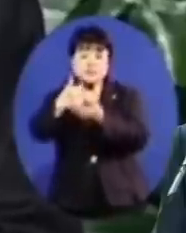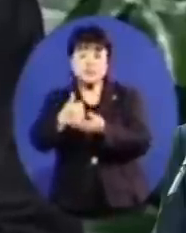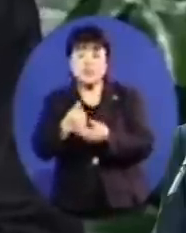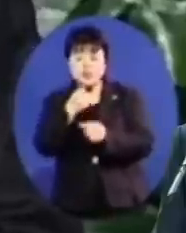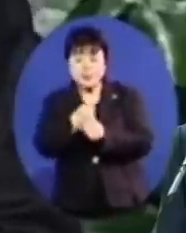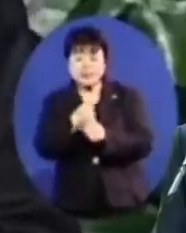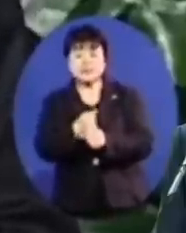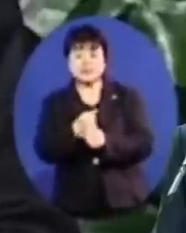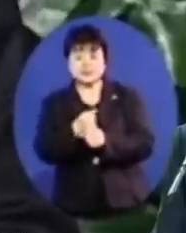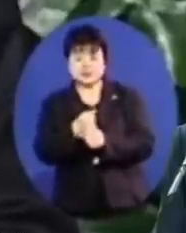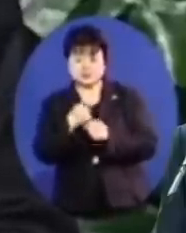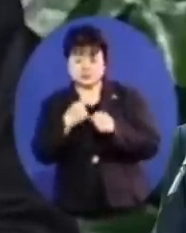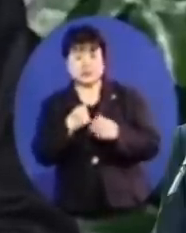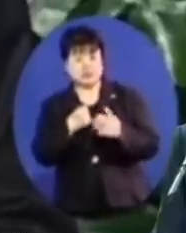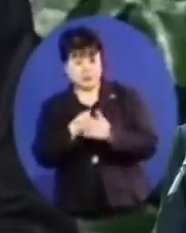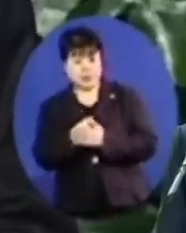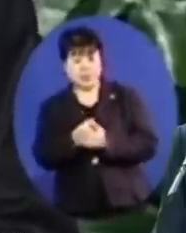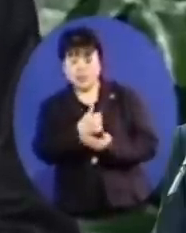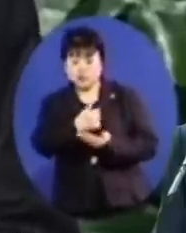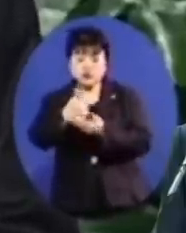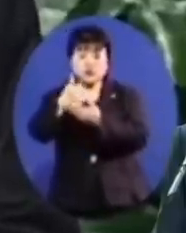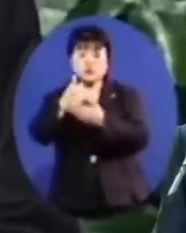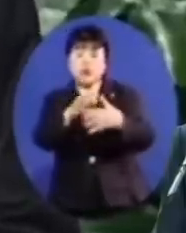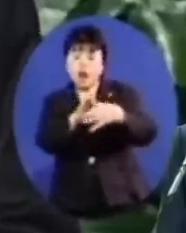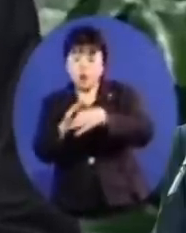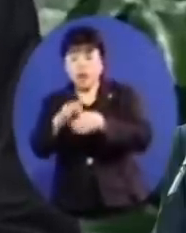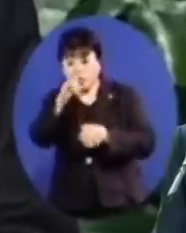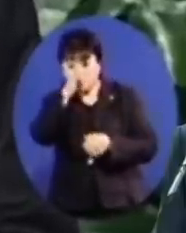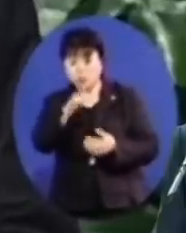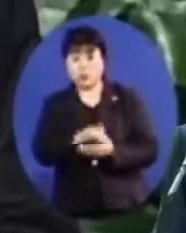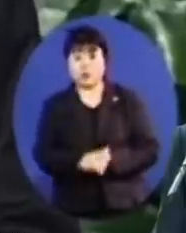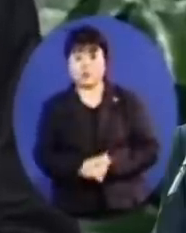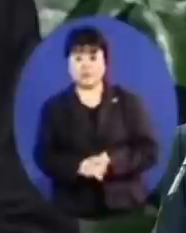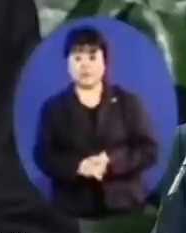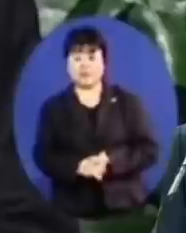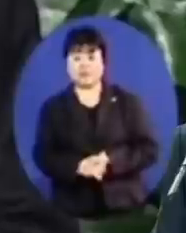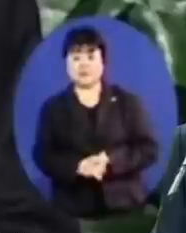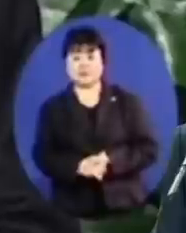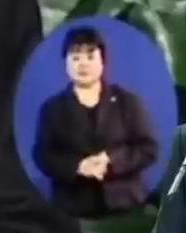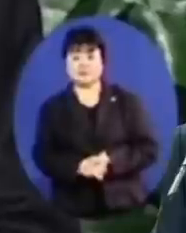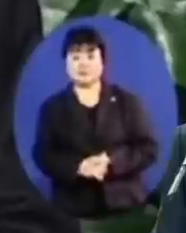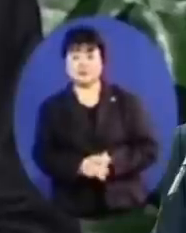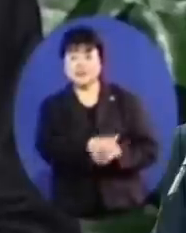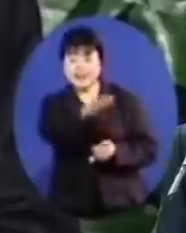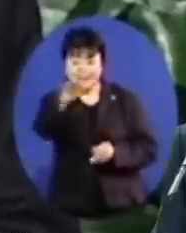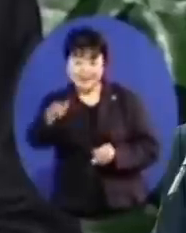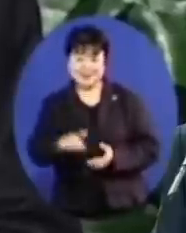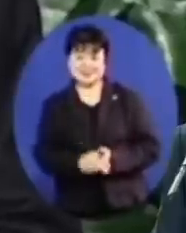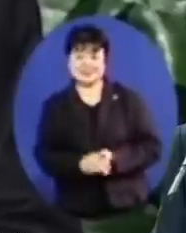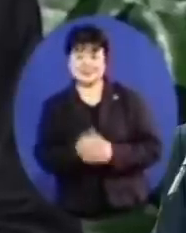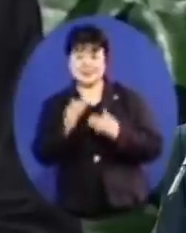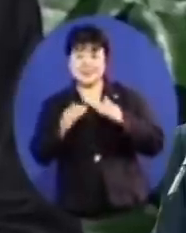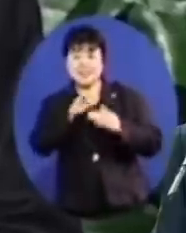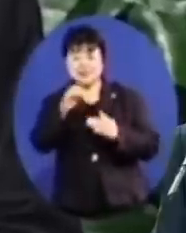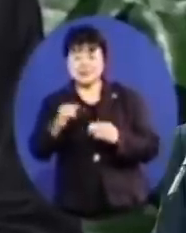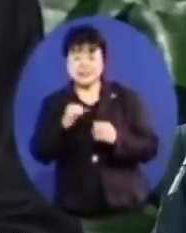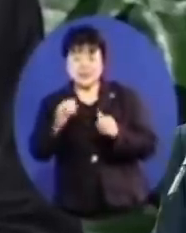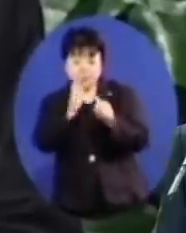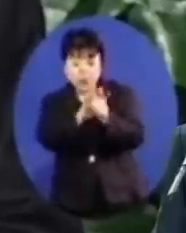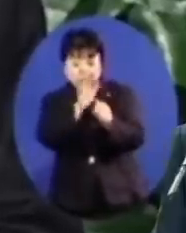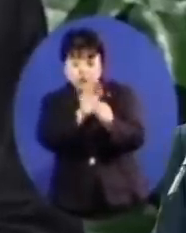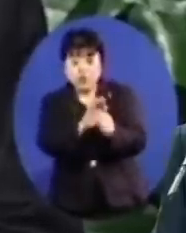창조한 인생이기 때문에 우리 주님과 연관성이 있는 것입니다. 우리가 이웃 사람을 도와주는